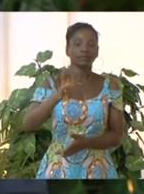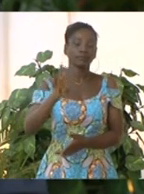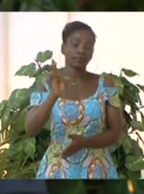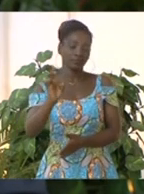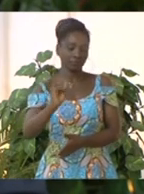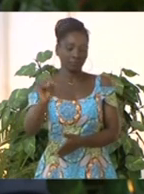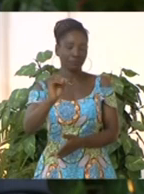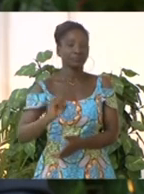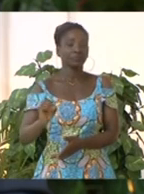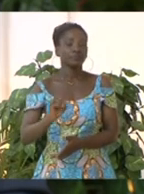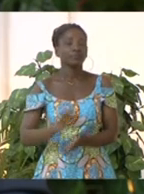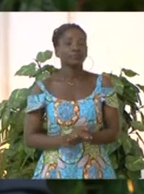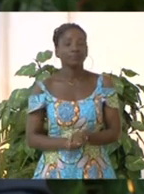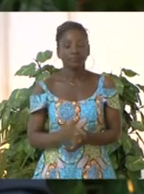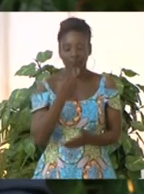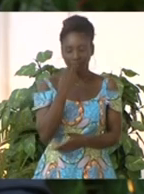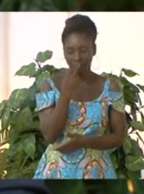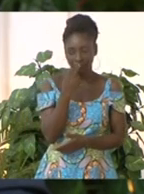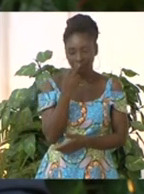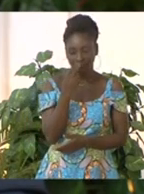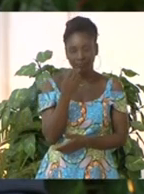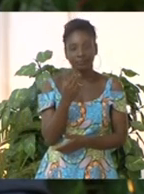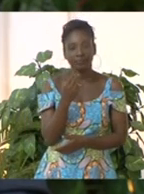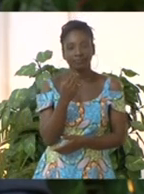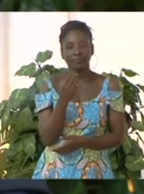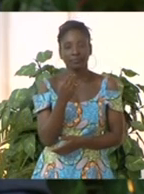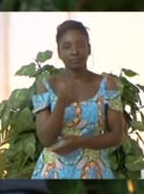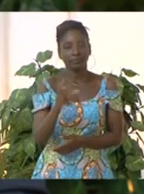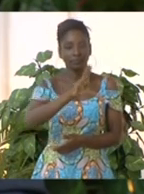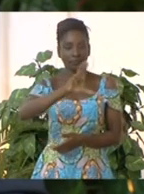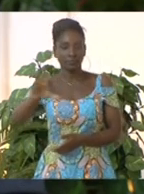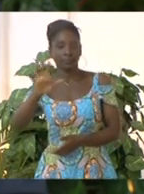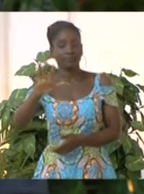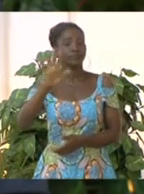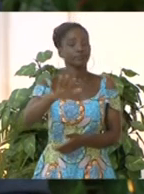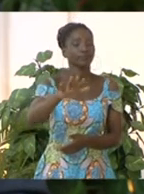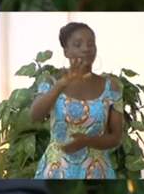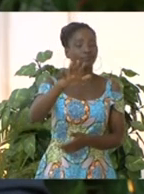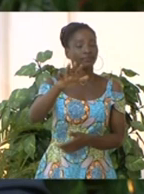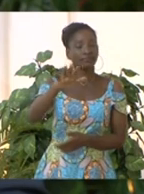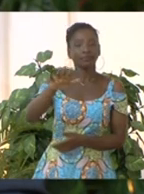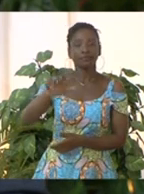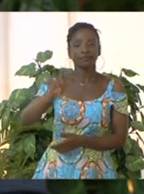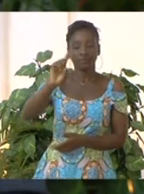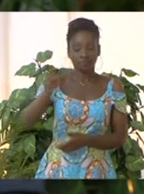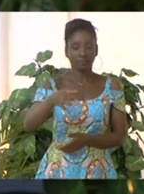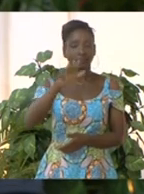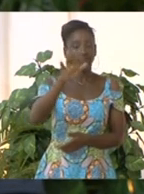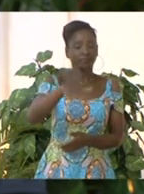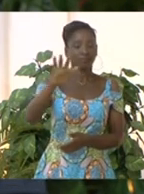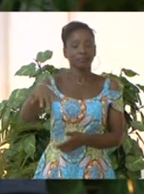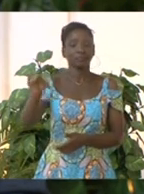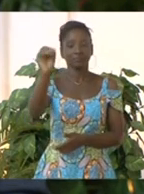0,47%. Bédier Conan Aimé Henri, 355, soit